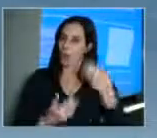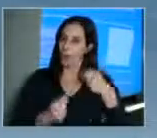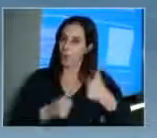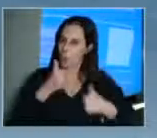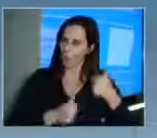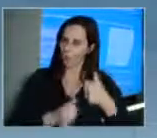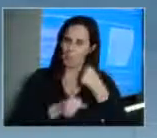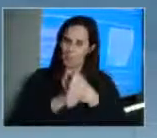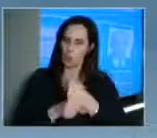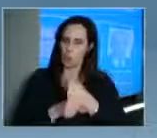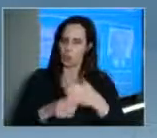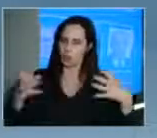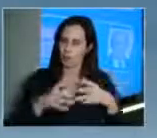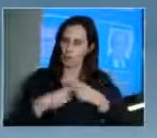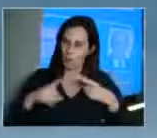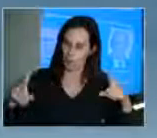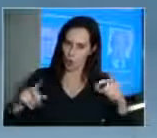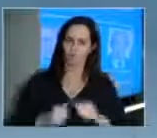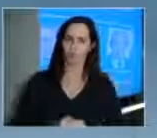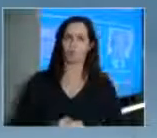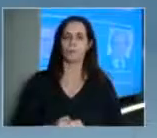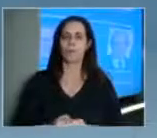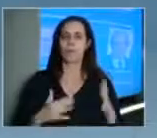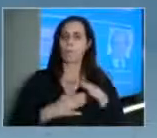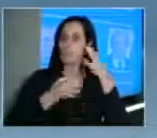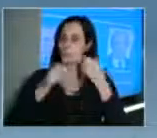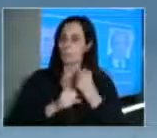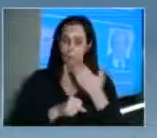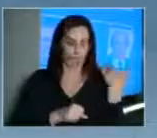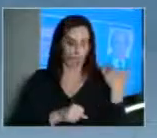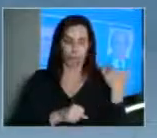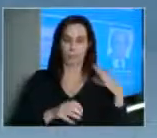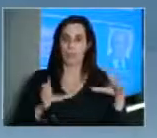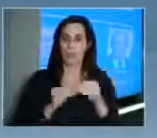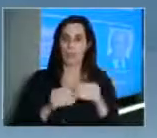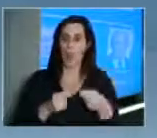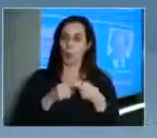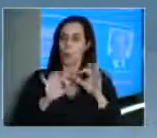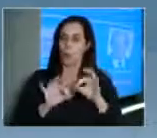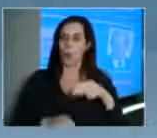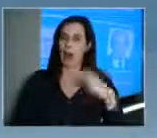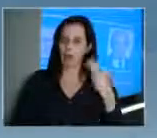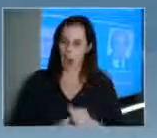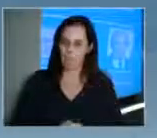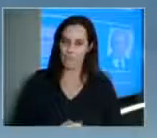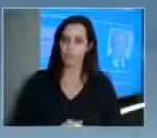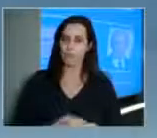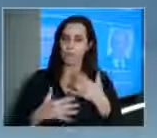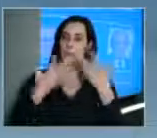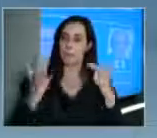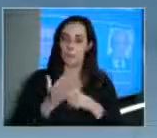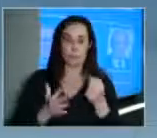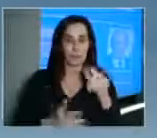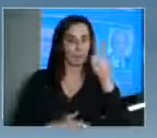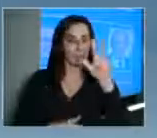רבים וייצוג במפלגות השונות. בסקר שנערך רק לאחרונה על ידי האגודה למען הלהט"ב, מסתבר כי